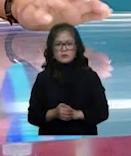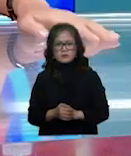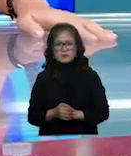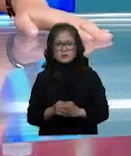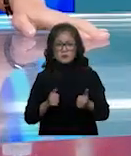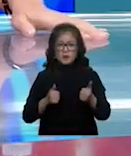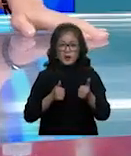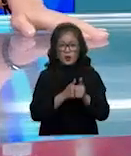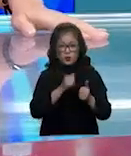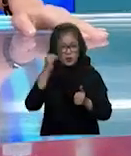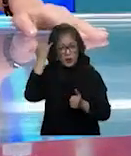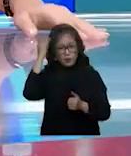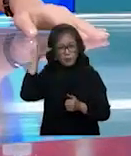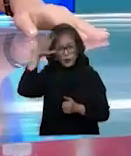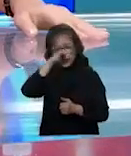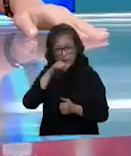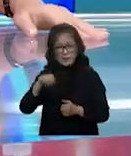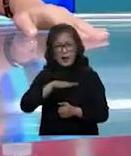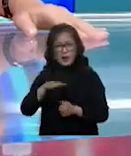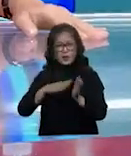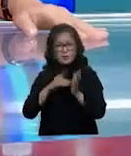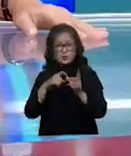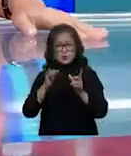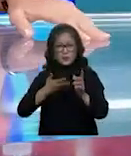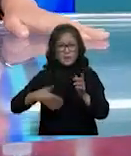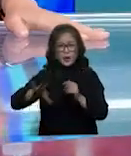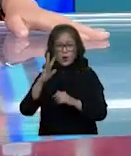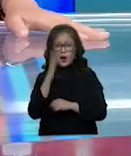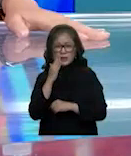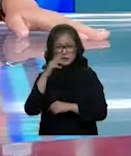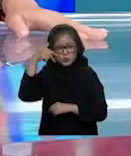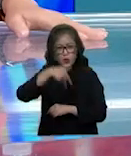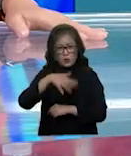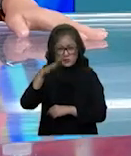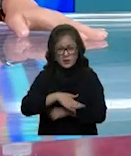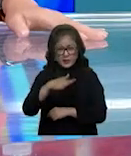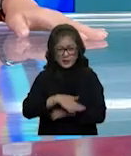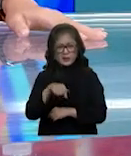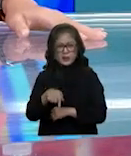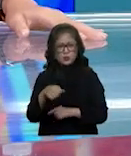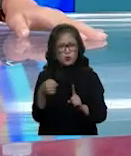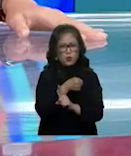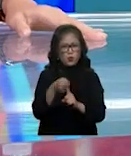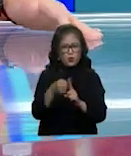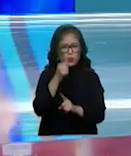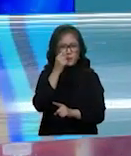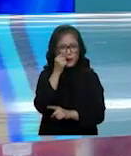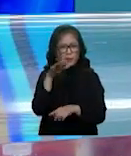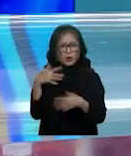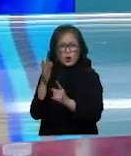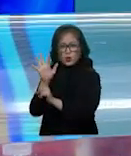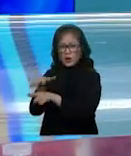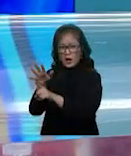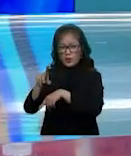Menganut ilmu hitam, seorang anak di Musi, Banyuasin, Sumatera Selatan tega membunuh ibunya dan melukai sang ayah usai sholat tarawih di masjid.